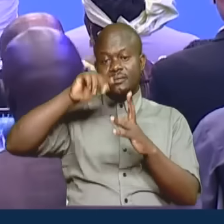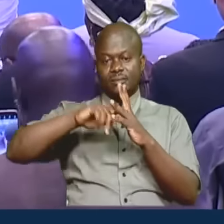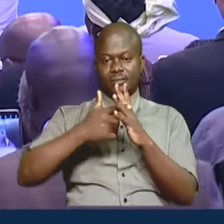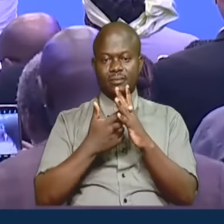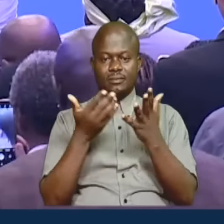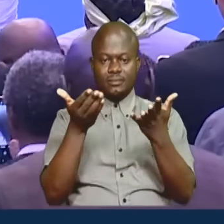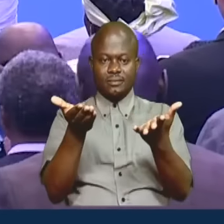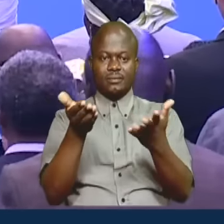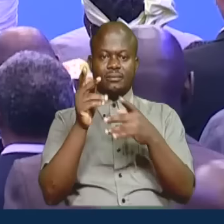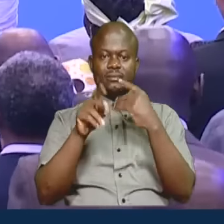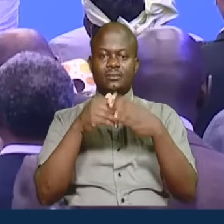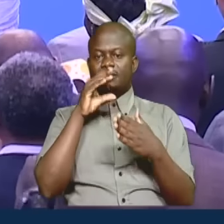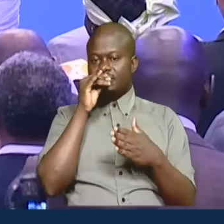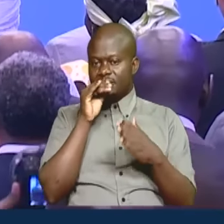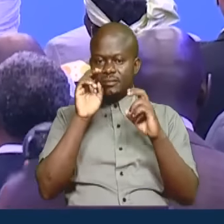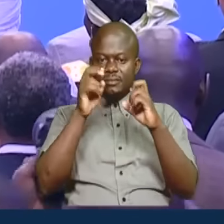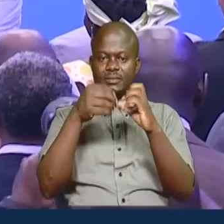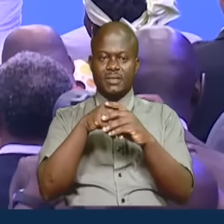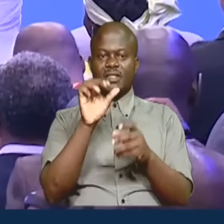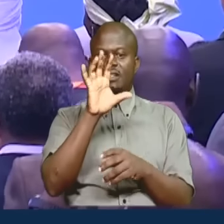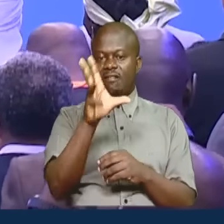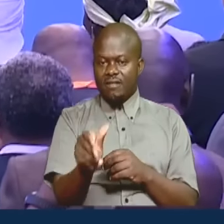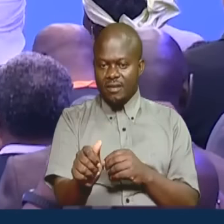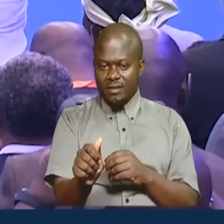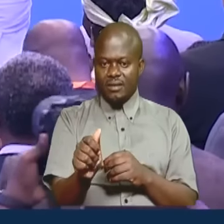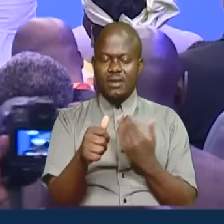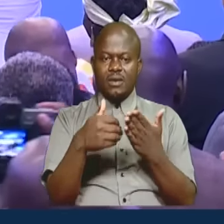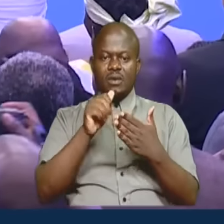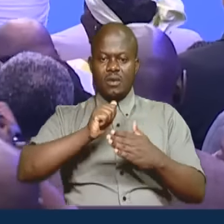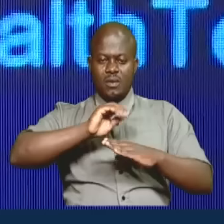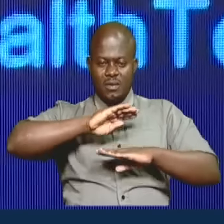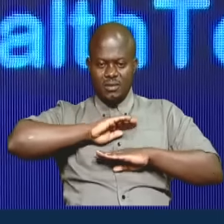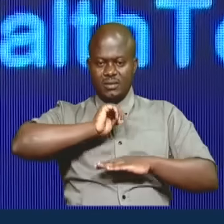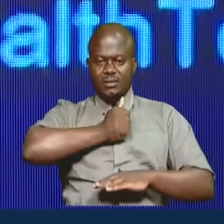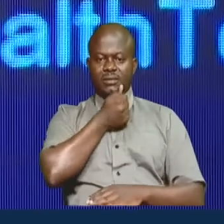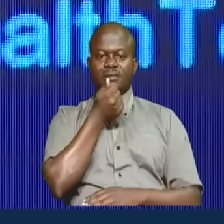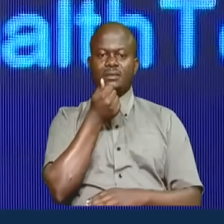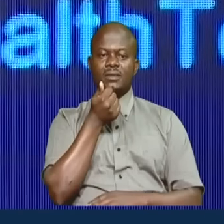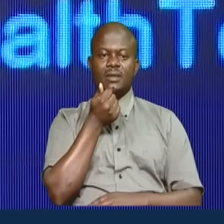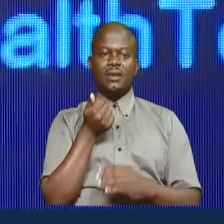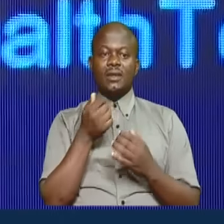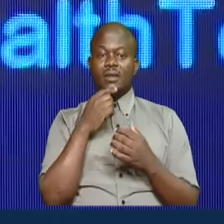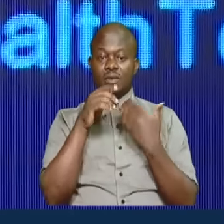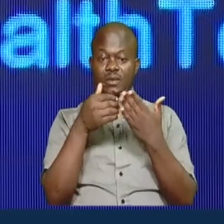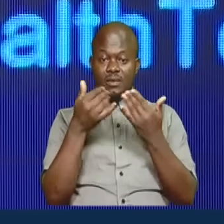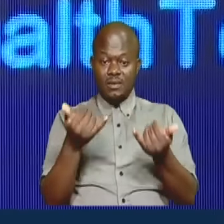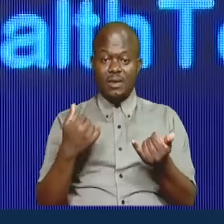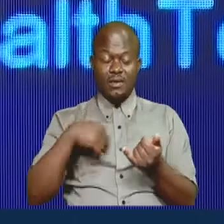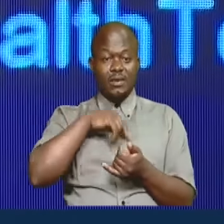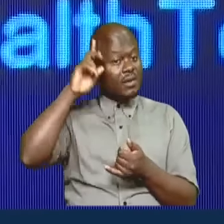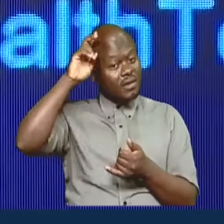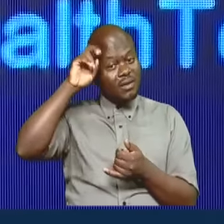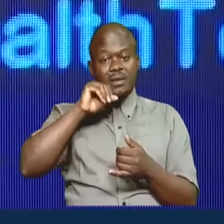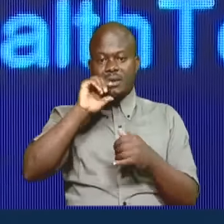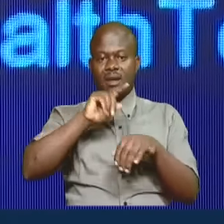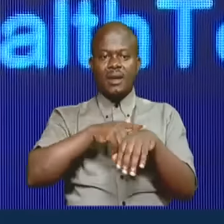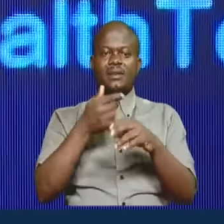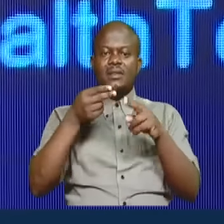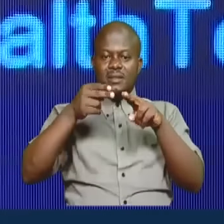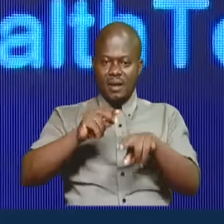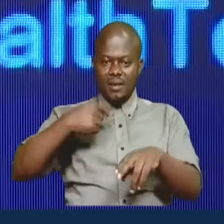kinyejana bavugaga ko ari cy'umugabane wa Afurika kuba wakwigira. Rero ndatekereza ko nta gihe kitigeze